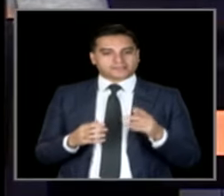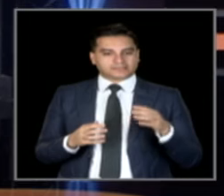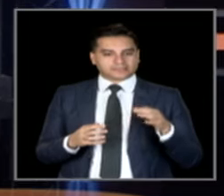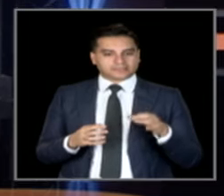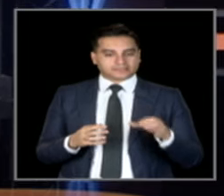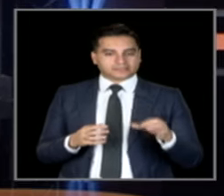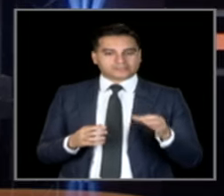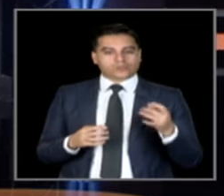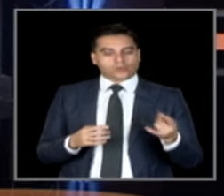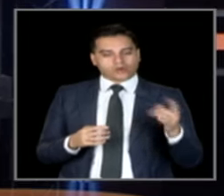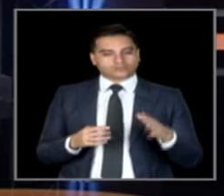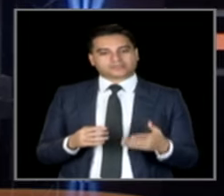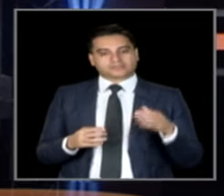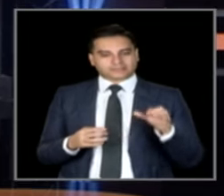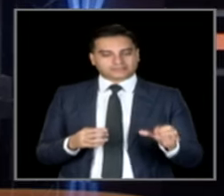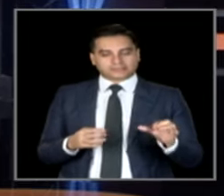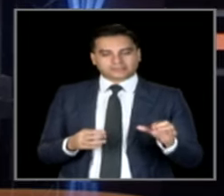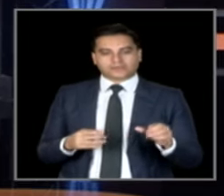وعشر نقط هدية بقيتوا 90.